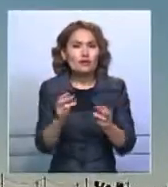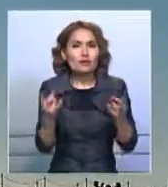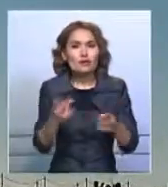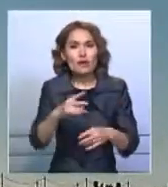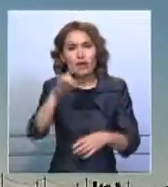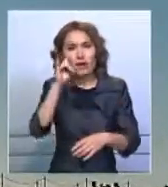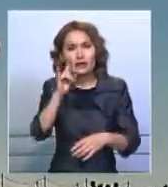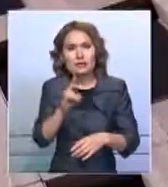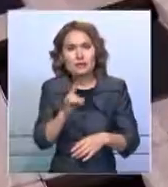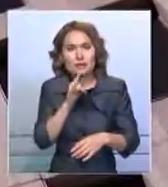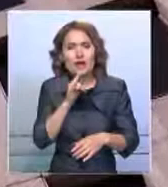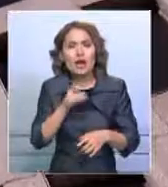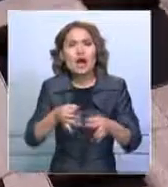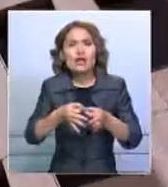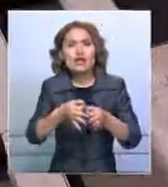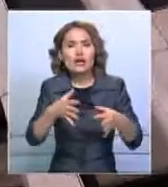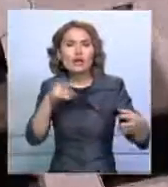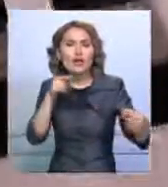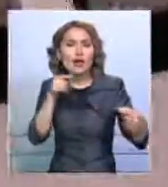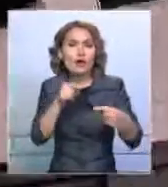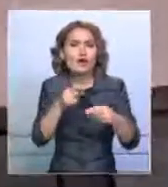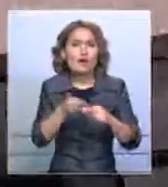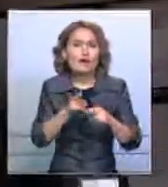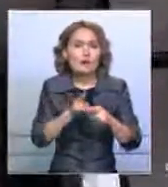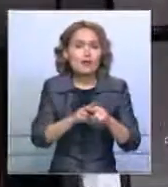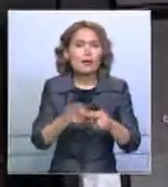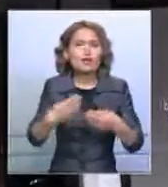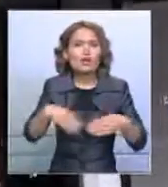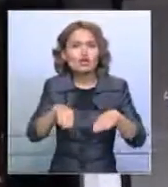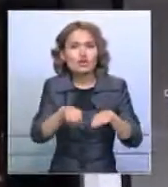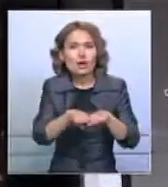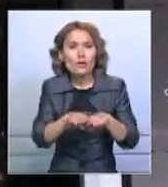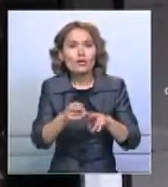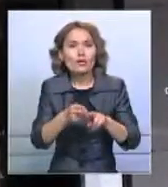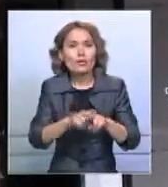болды. Ол еліміздің ядроға қарсы баламаларынан бөлек